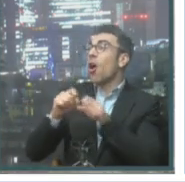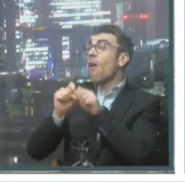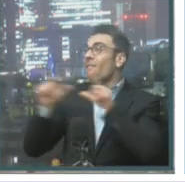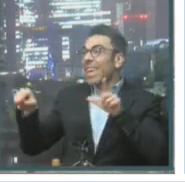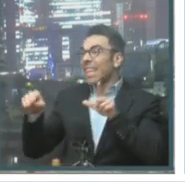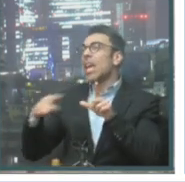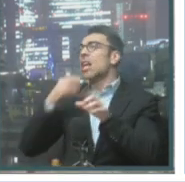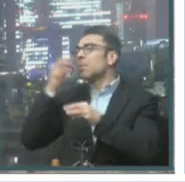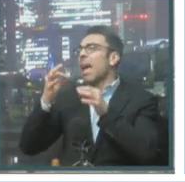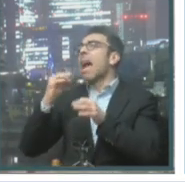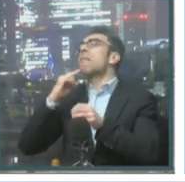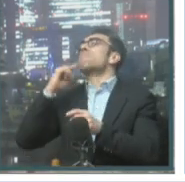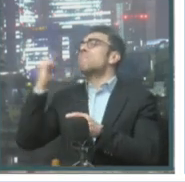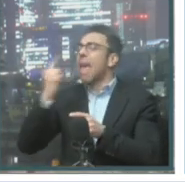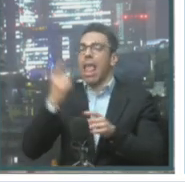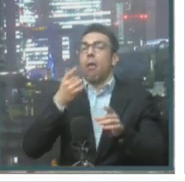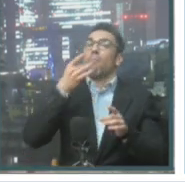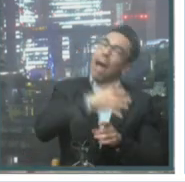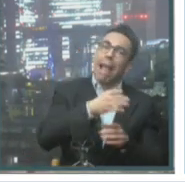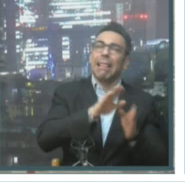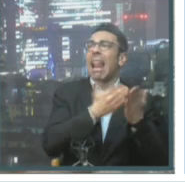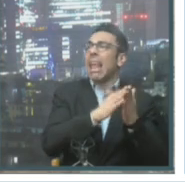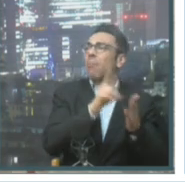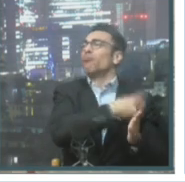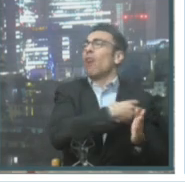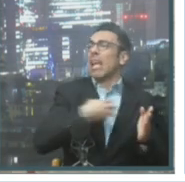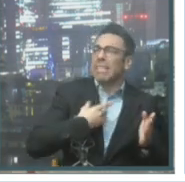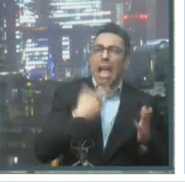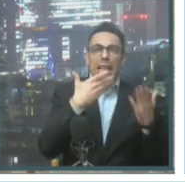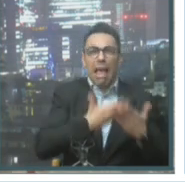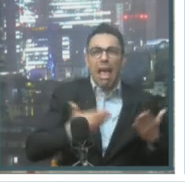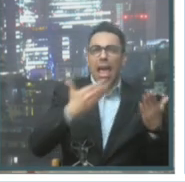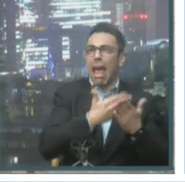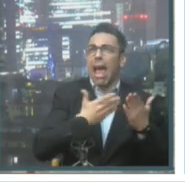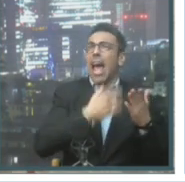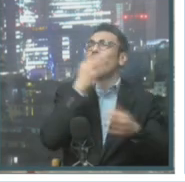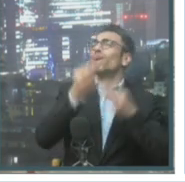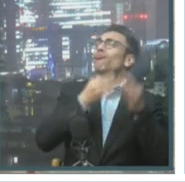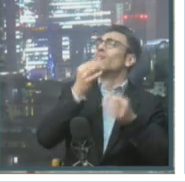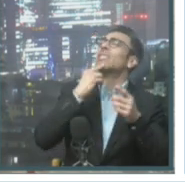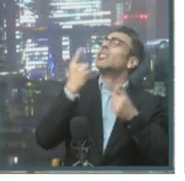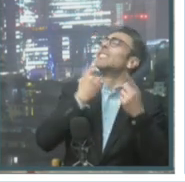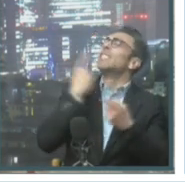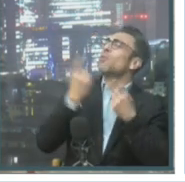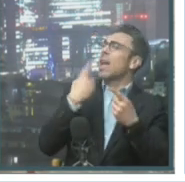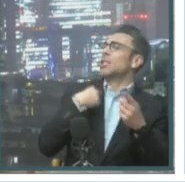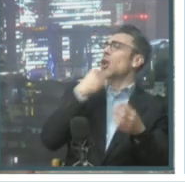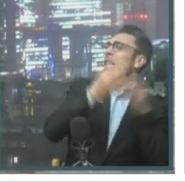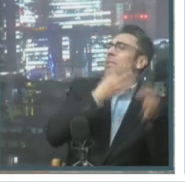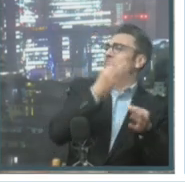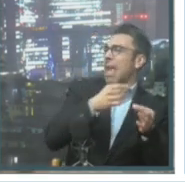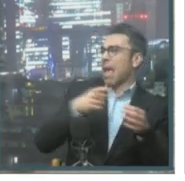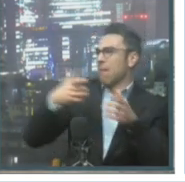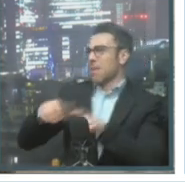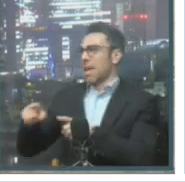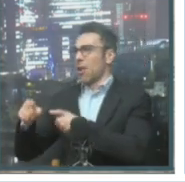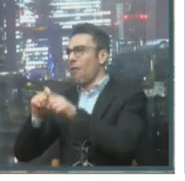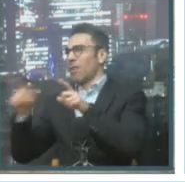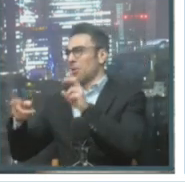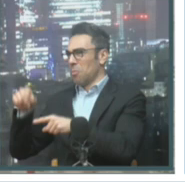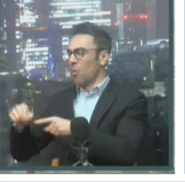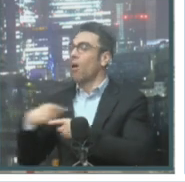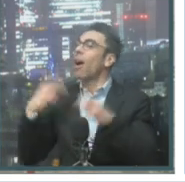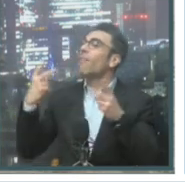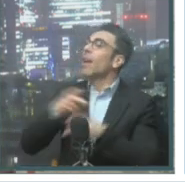con la meglio di tanti milioni di libri di scienziati che questi anni hanno cercato di spiegare la situazione insomma sono